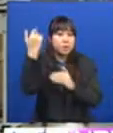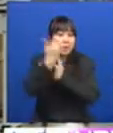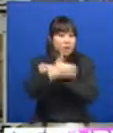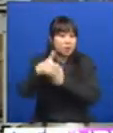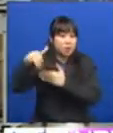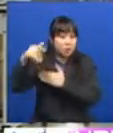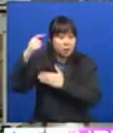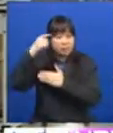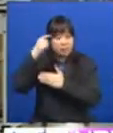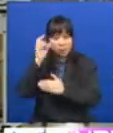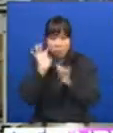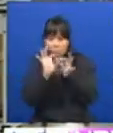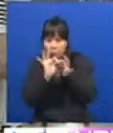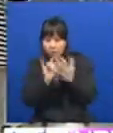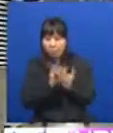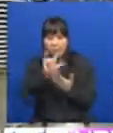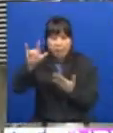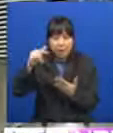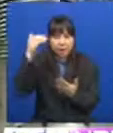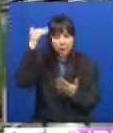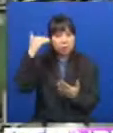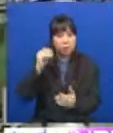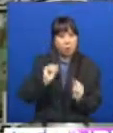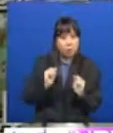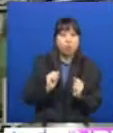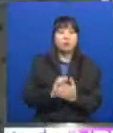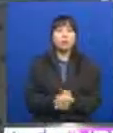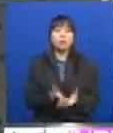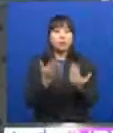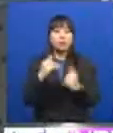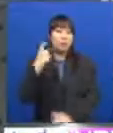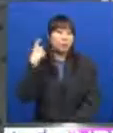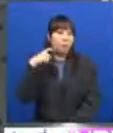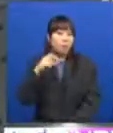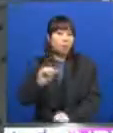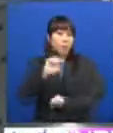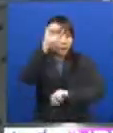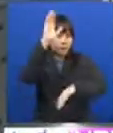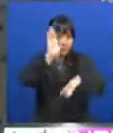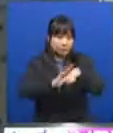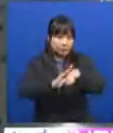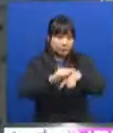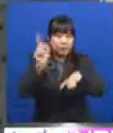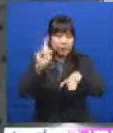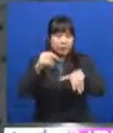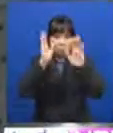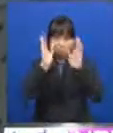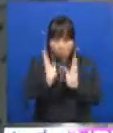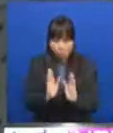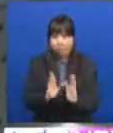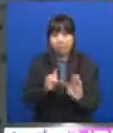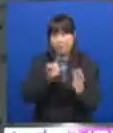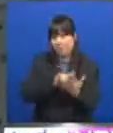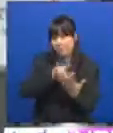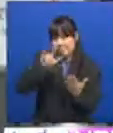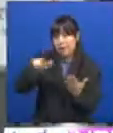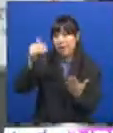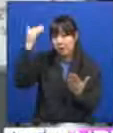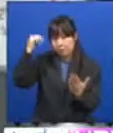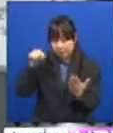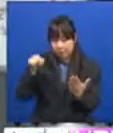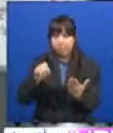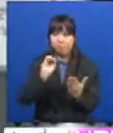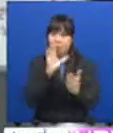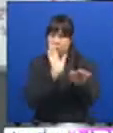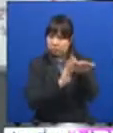กกังวลกับการเดินทางไปเกาหลีใต้ล่าสุดฮ่องกงประกาศเตือนภัยขั้นเกือบสูงสุดแก่ผู้ที่จะเดินทางไปยังประเทศนี้ส่งผล